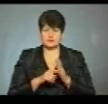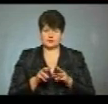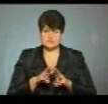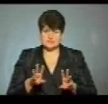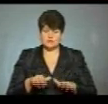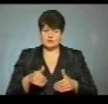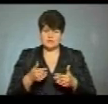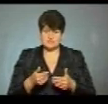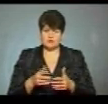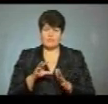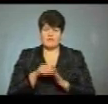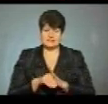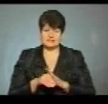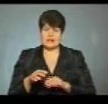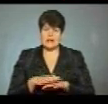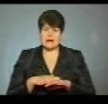пропозицію запровадити ринок землі.